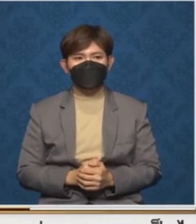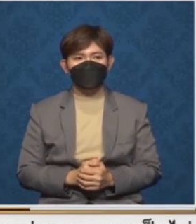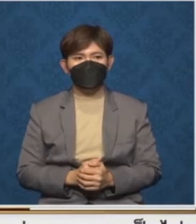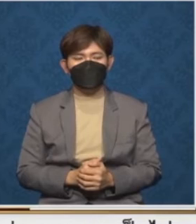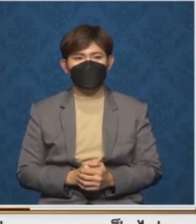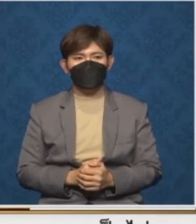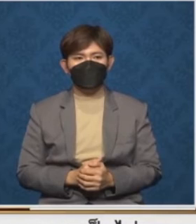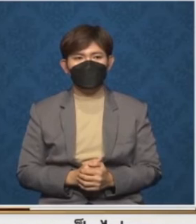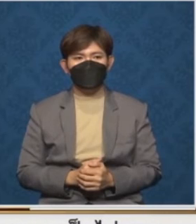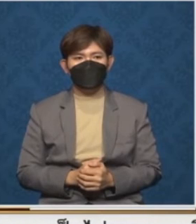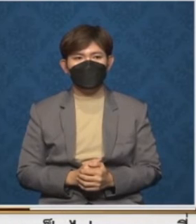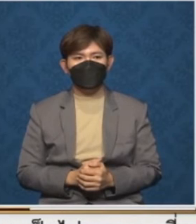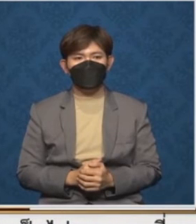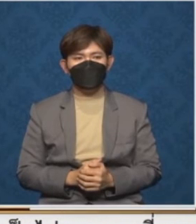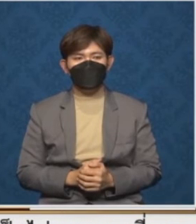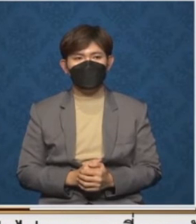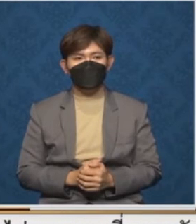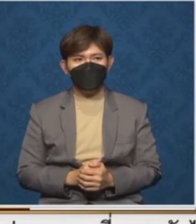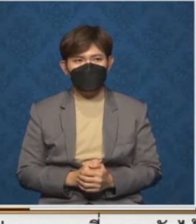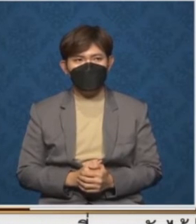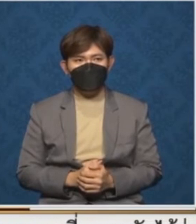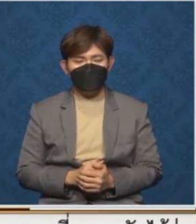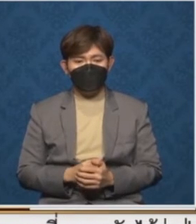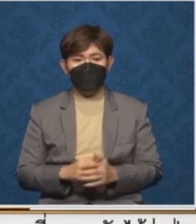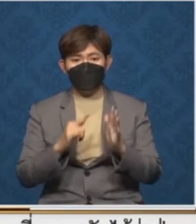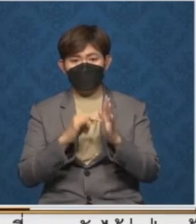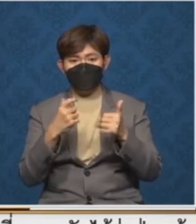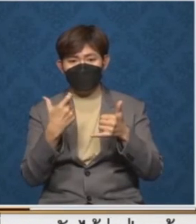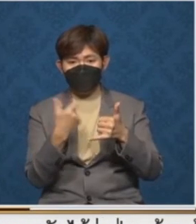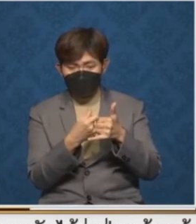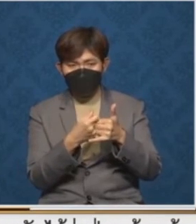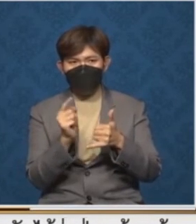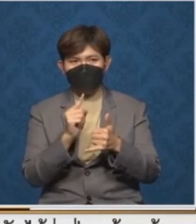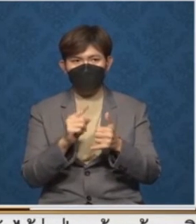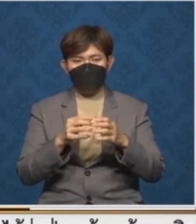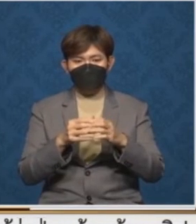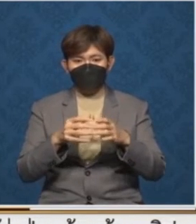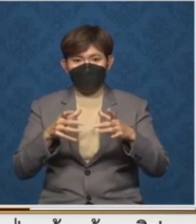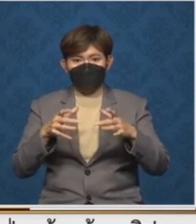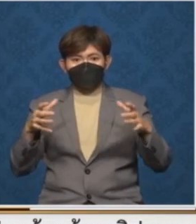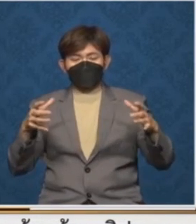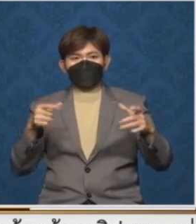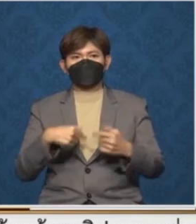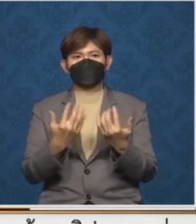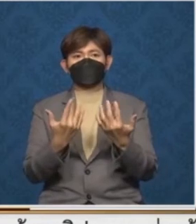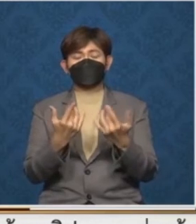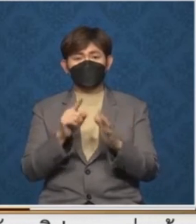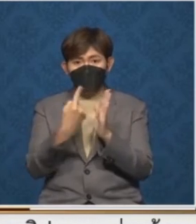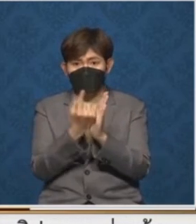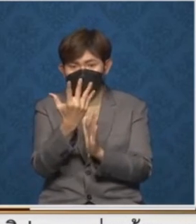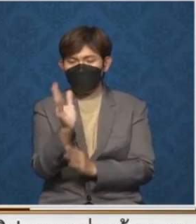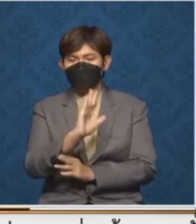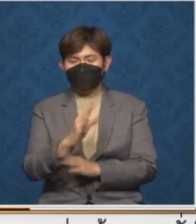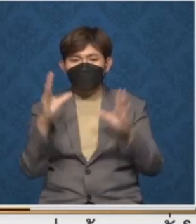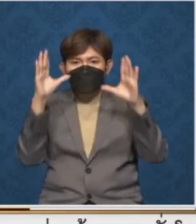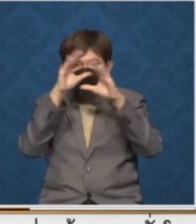3 สบนอนตายข้างทน aoบางสือภาทหววาวันตริดูball Galถ้รไ